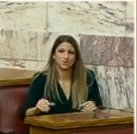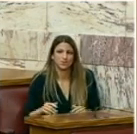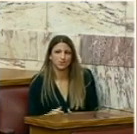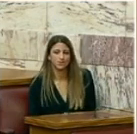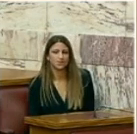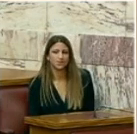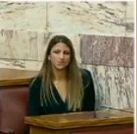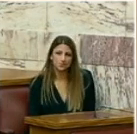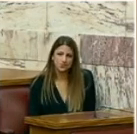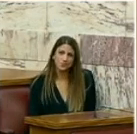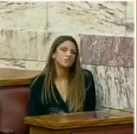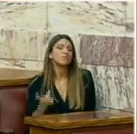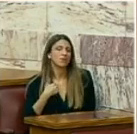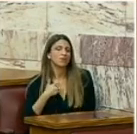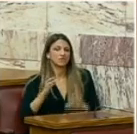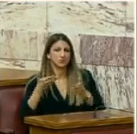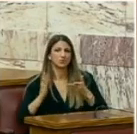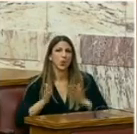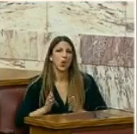Θα προχωρήσουμε λοιπόν,